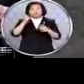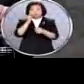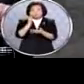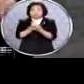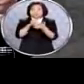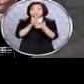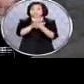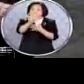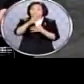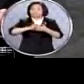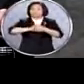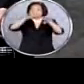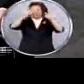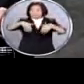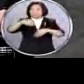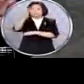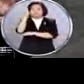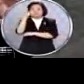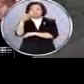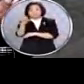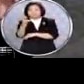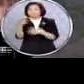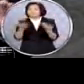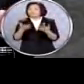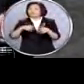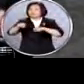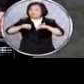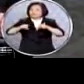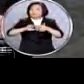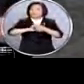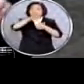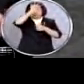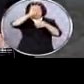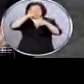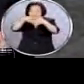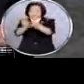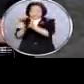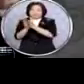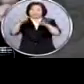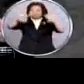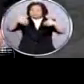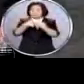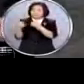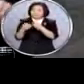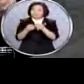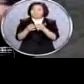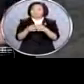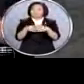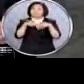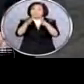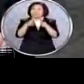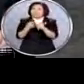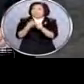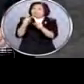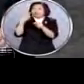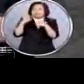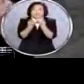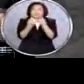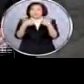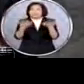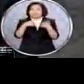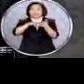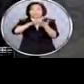政这个重大的会议啊，凝聚我们跨党派的共识来解决这些多年以来所发生的问题